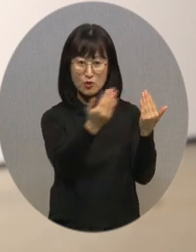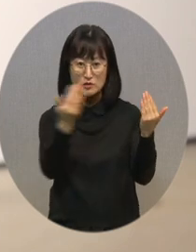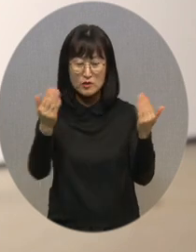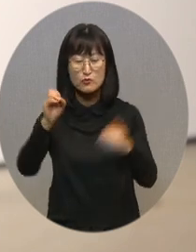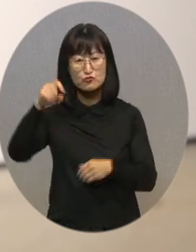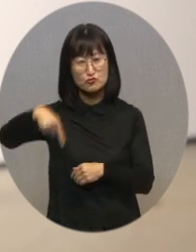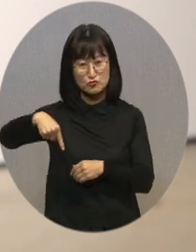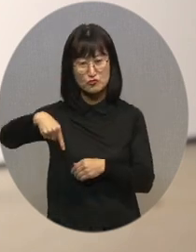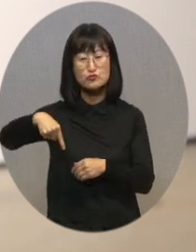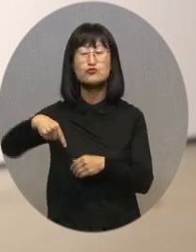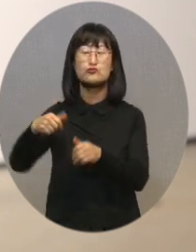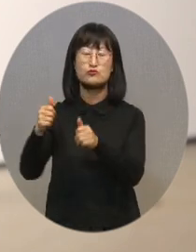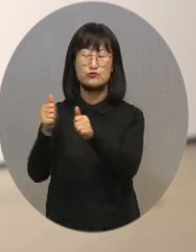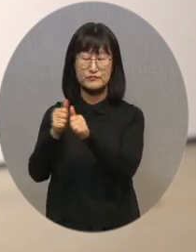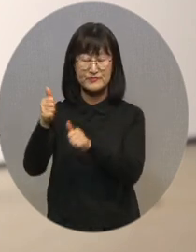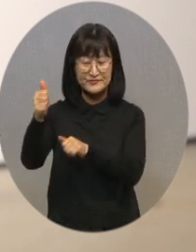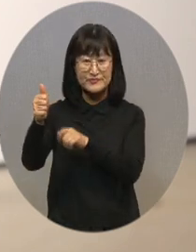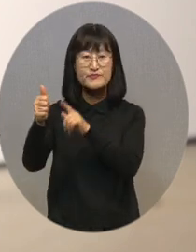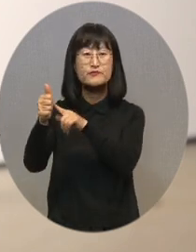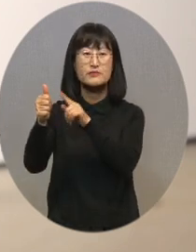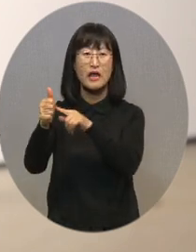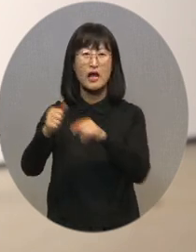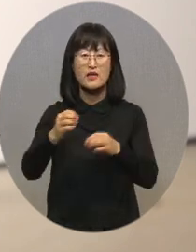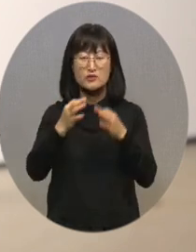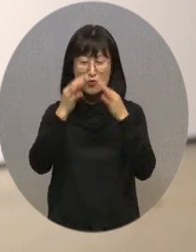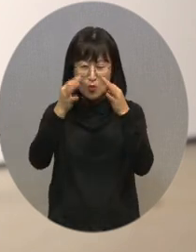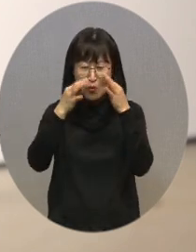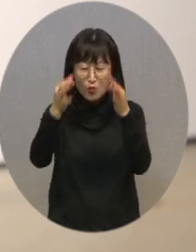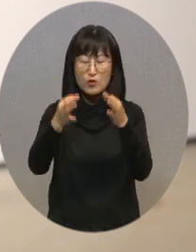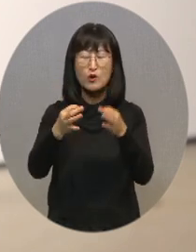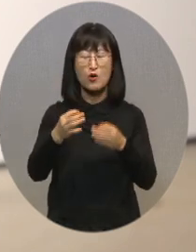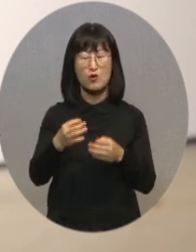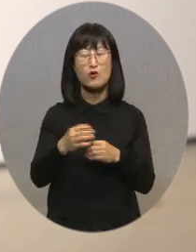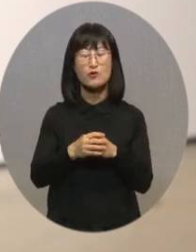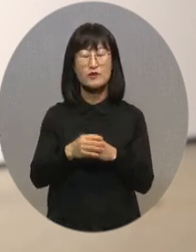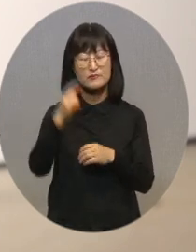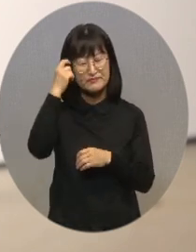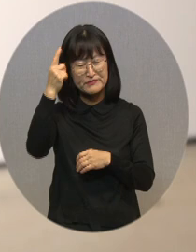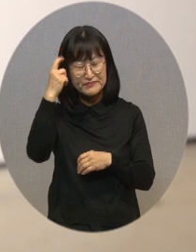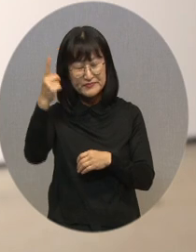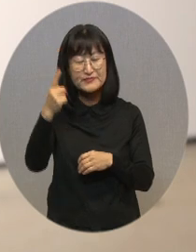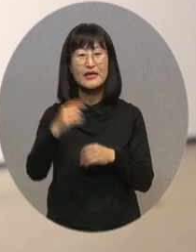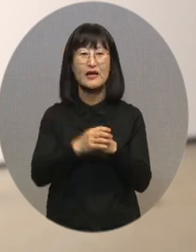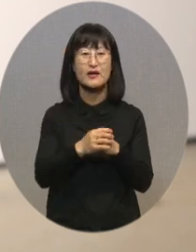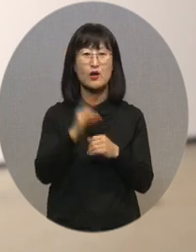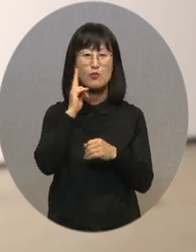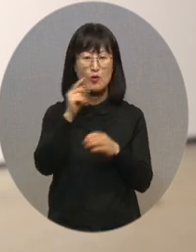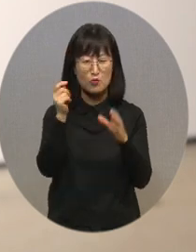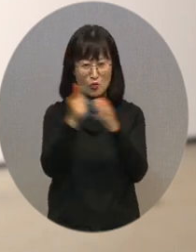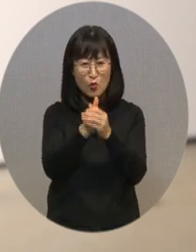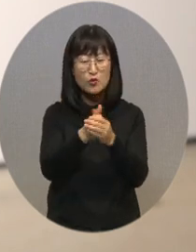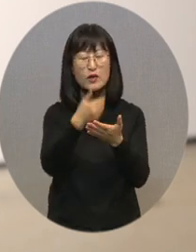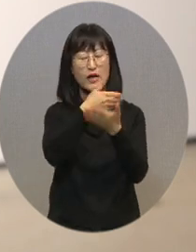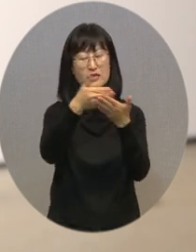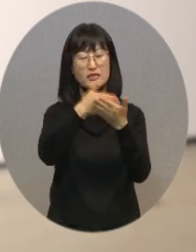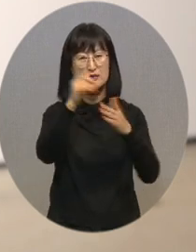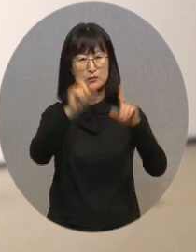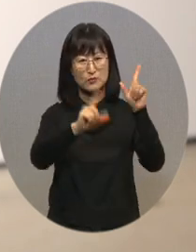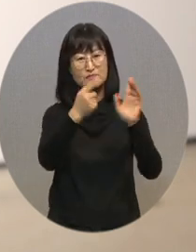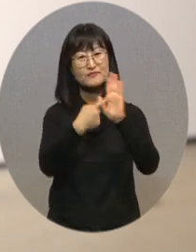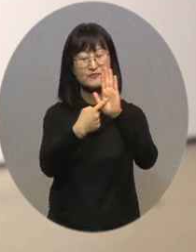실험적인 시도가 낳은 방대하고 다양한 작업을 정리하고 작가의 독창적인 회화 세계를